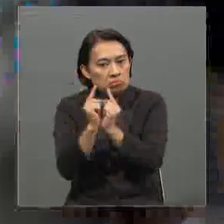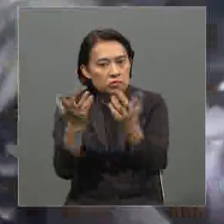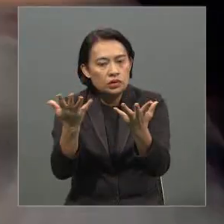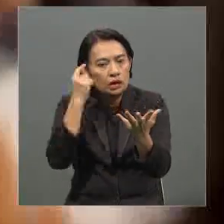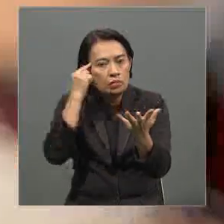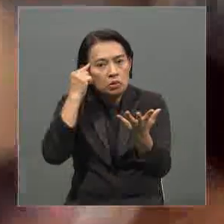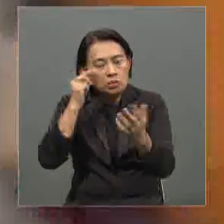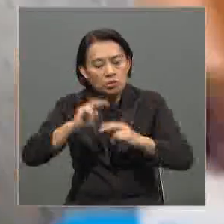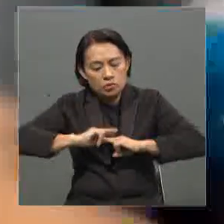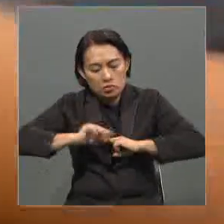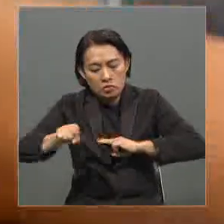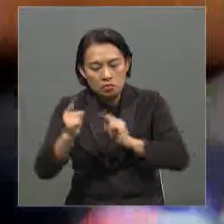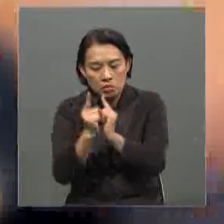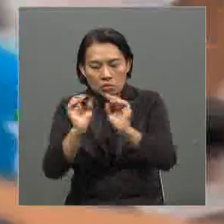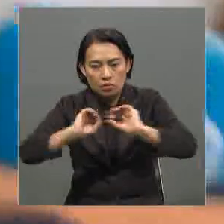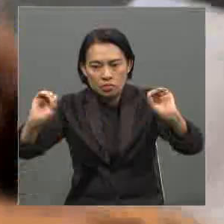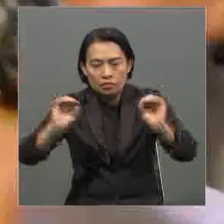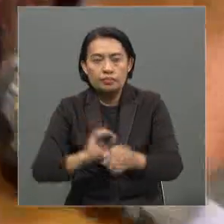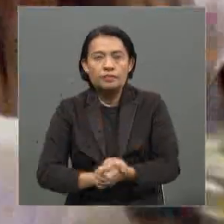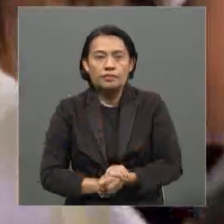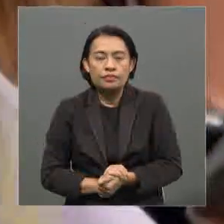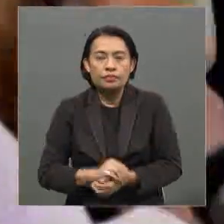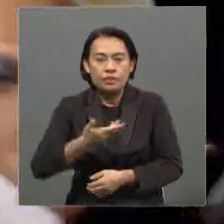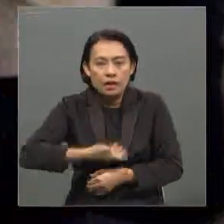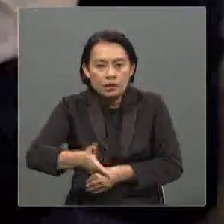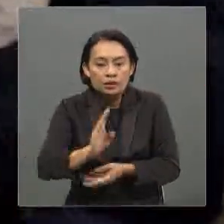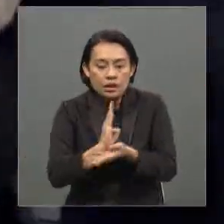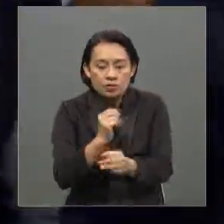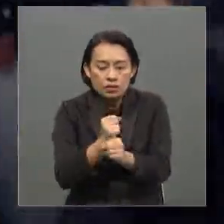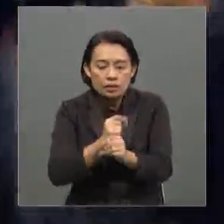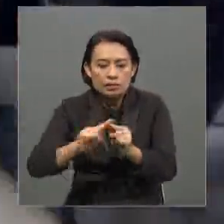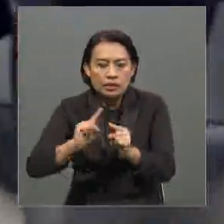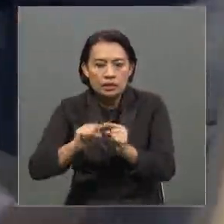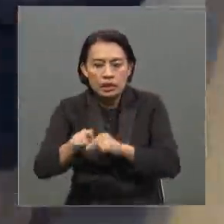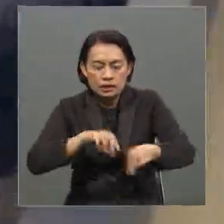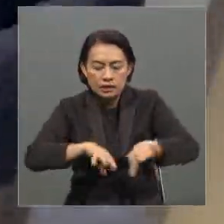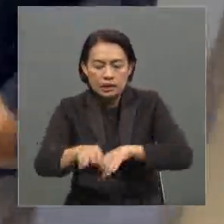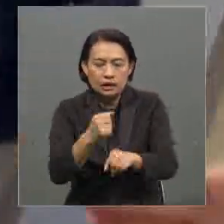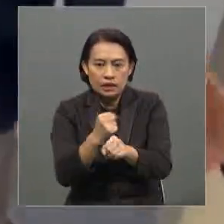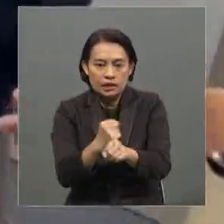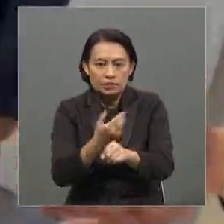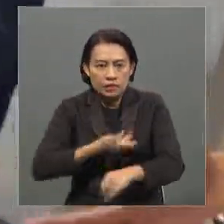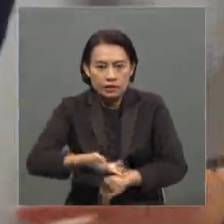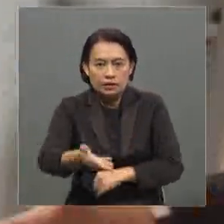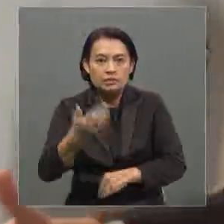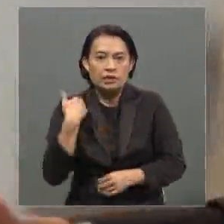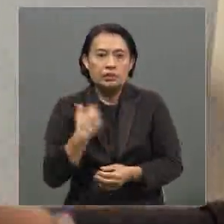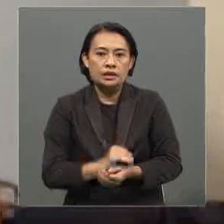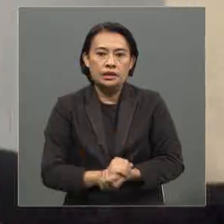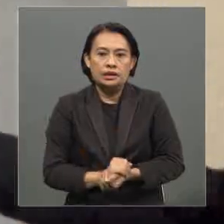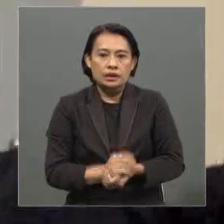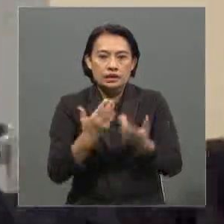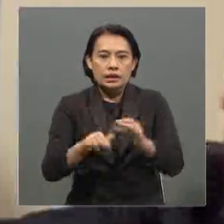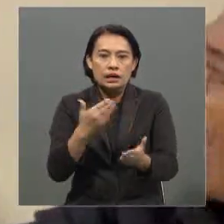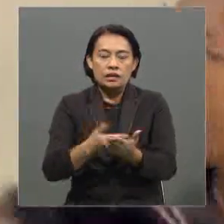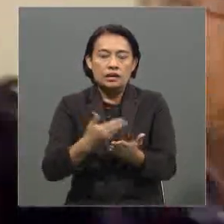ส่วนตัวที่ผ่านมาก็ได้รับกิจนิมนต์ไปเทศน์ในงานบุญต่างๆที่บอสพอจัดขึ้นเท่านั้นนะครับส่วนเรื่องของการโอน